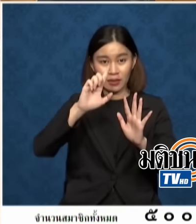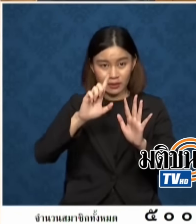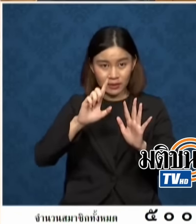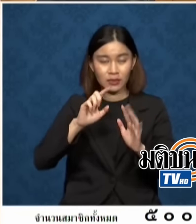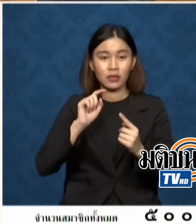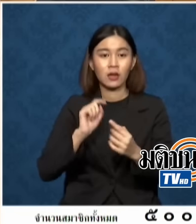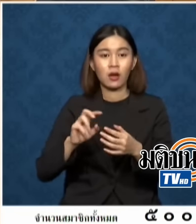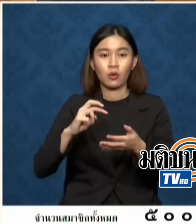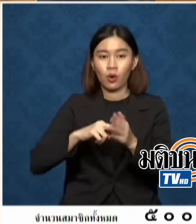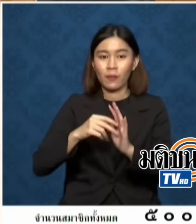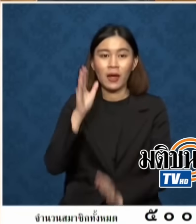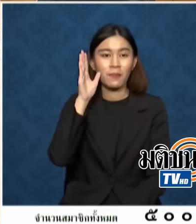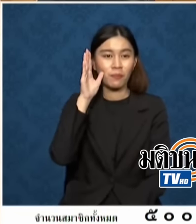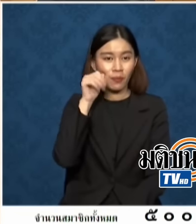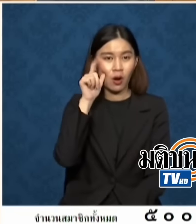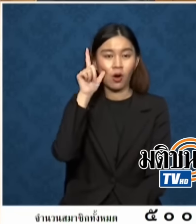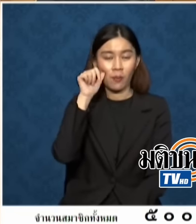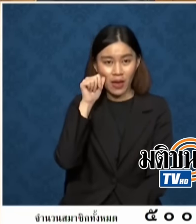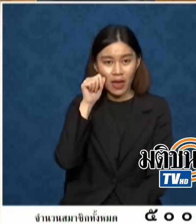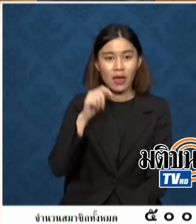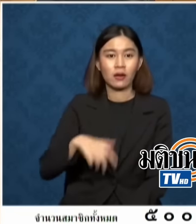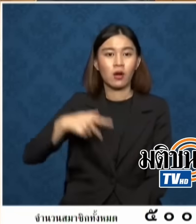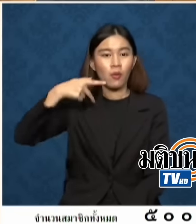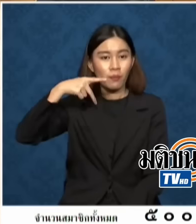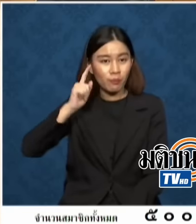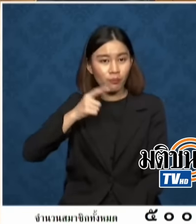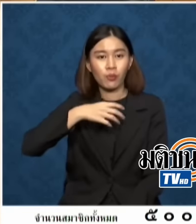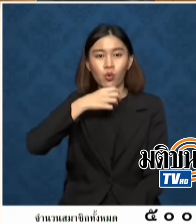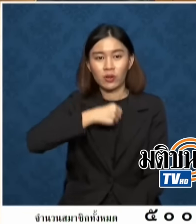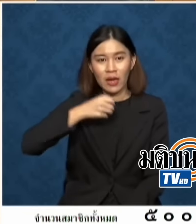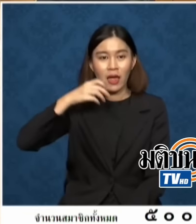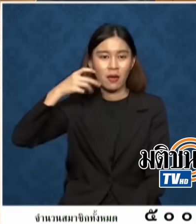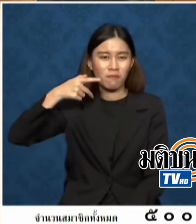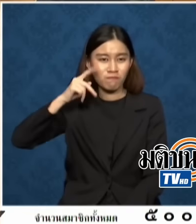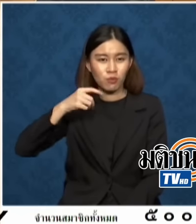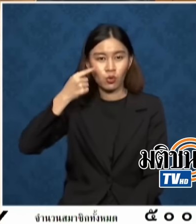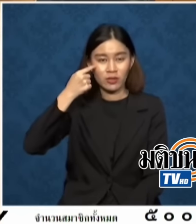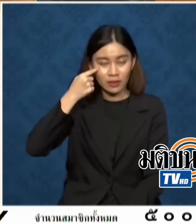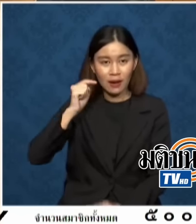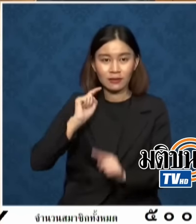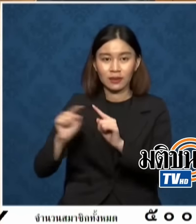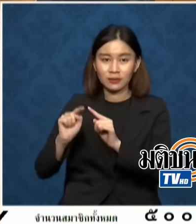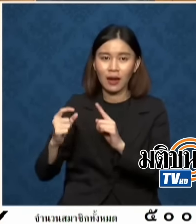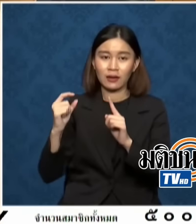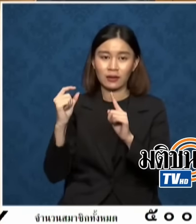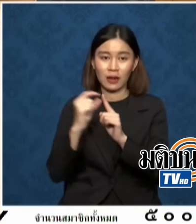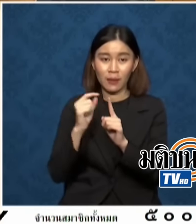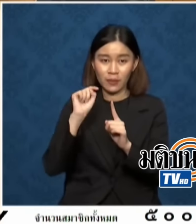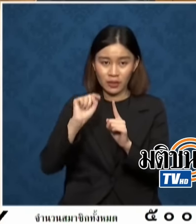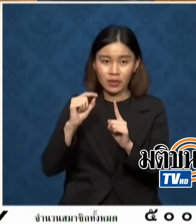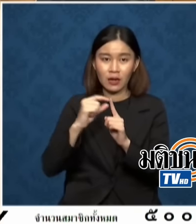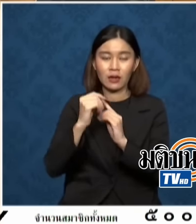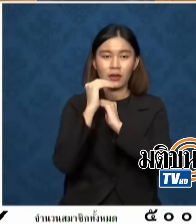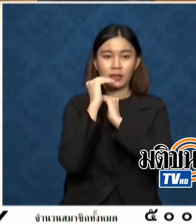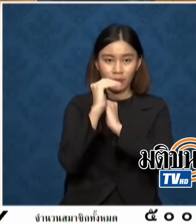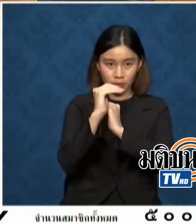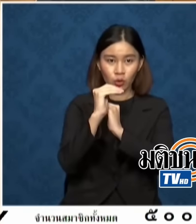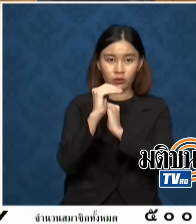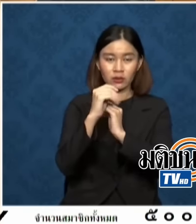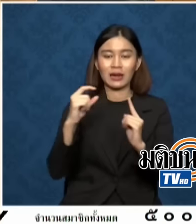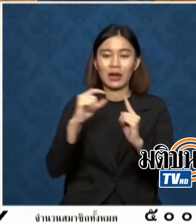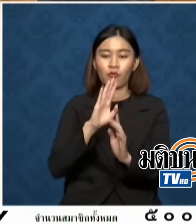การีกล่าวคือบิดามารดาปู่ย่าตายายทวดก็ดีดังนั้นจะเห็นว่าคำดังกล่าวเนี่ยกำหนดขอบเขต